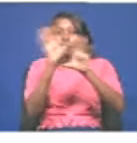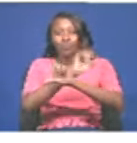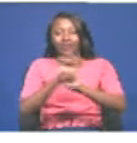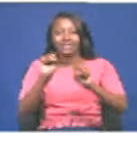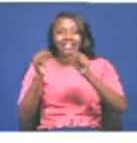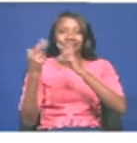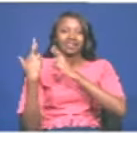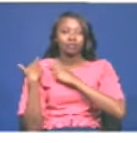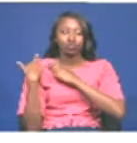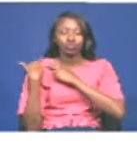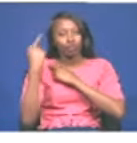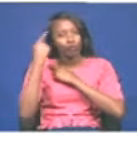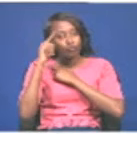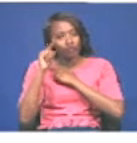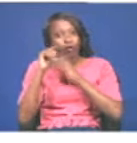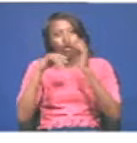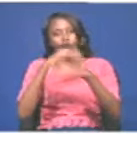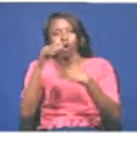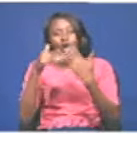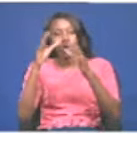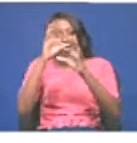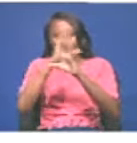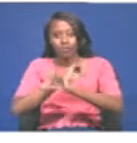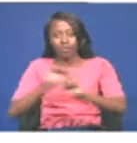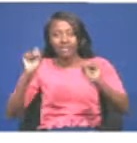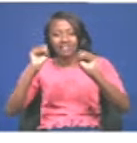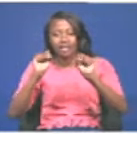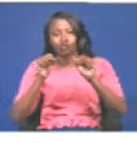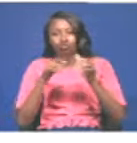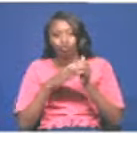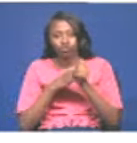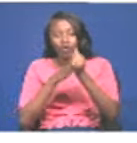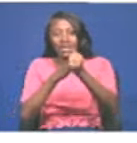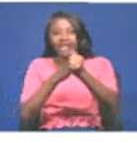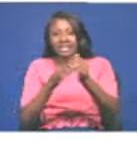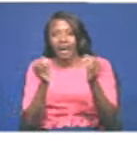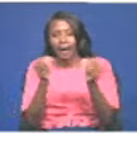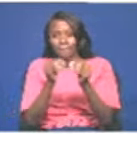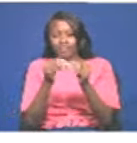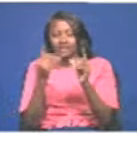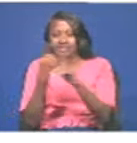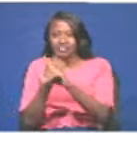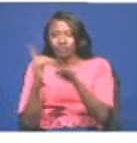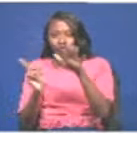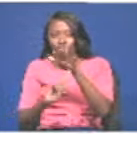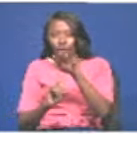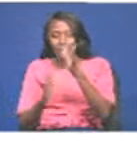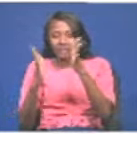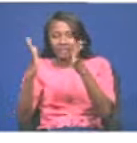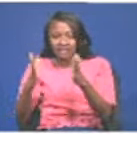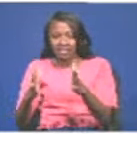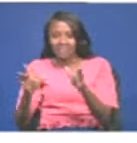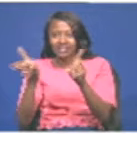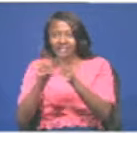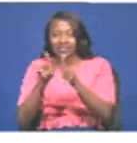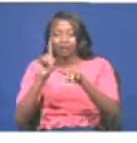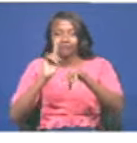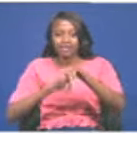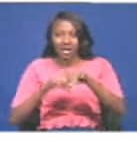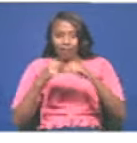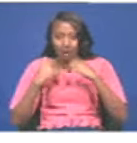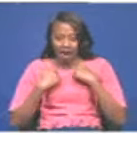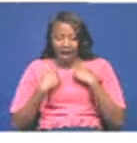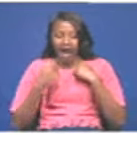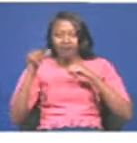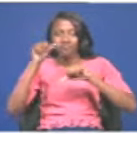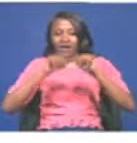rais, kuongoza kamati za baraza la mawaziri, kusimamia utekelezaji wa maamuzi ya baraza la mawaziri,